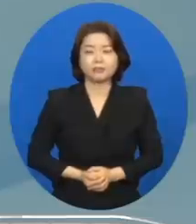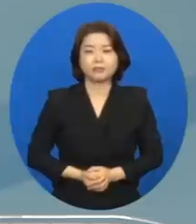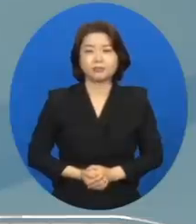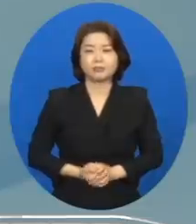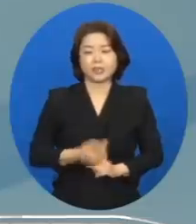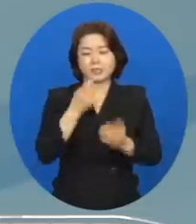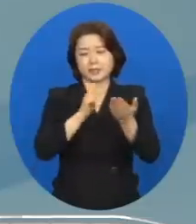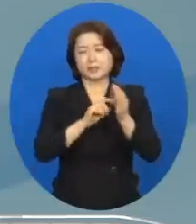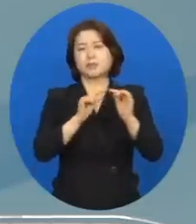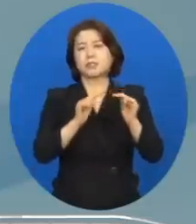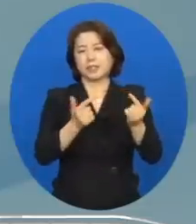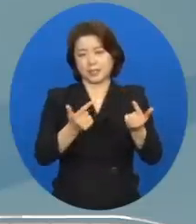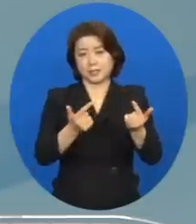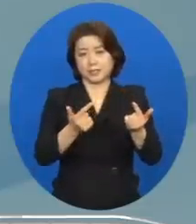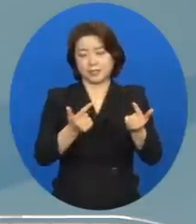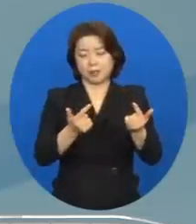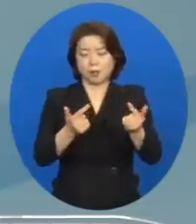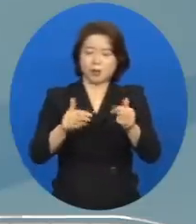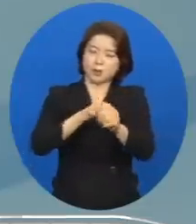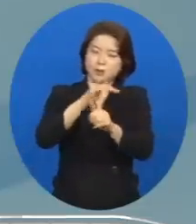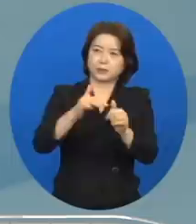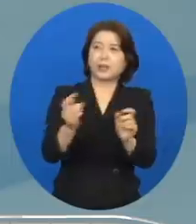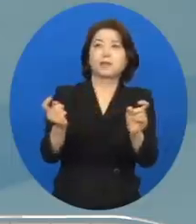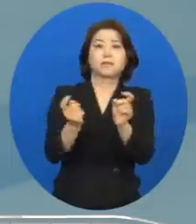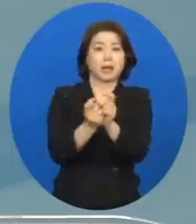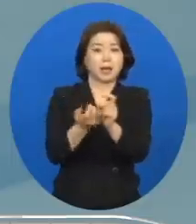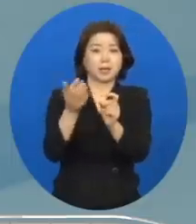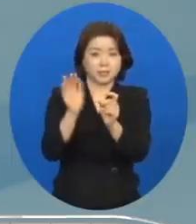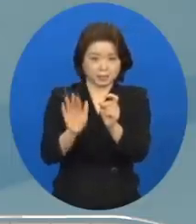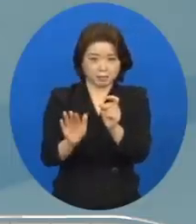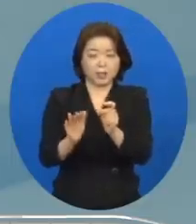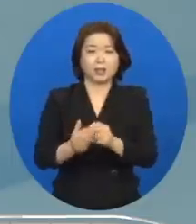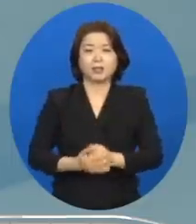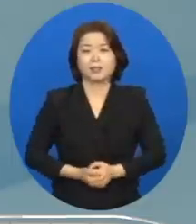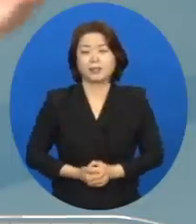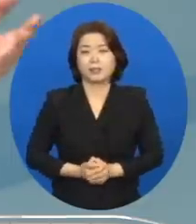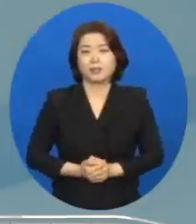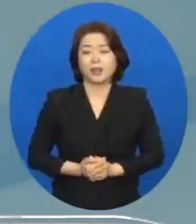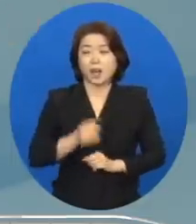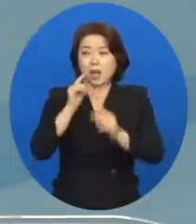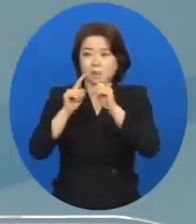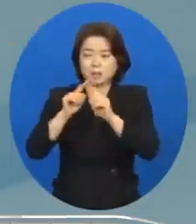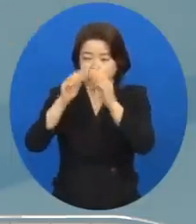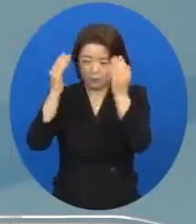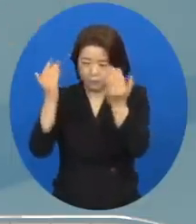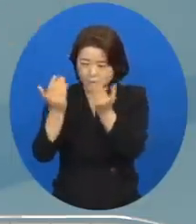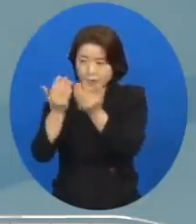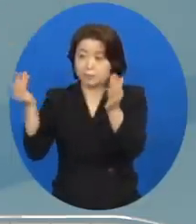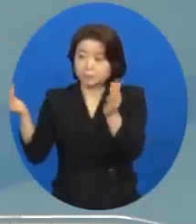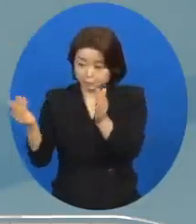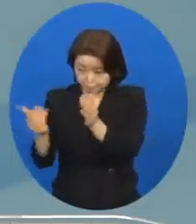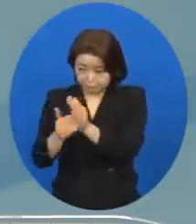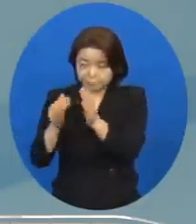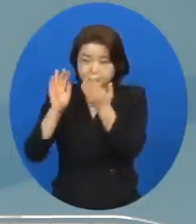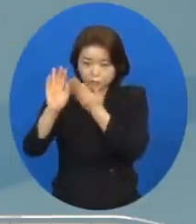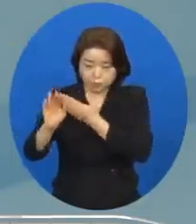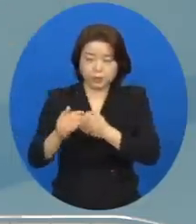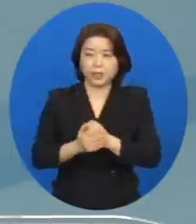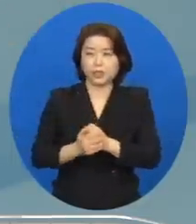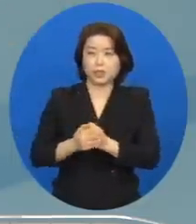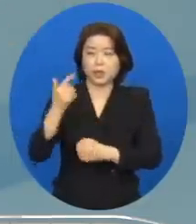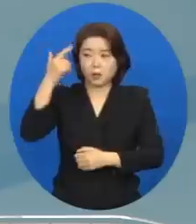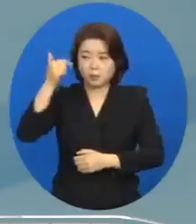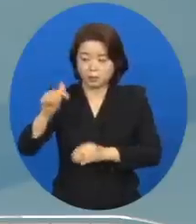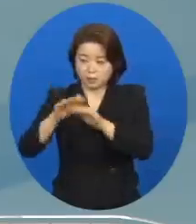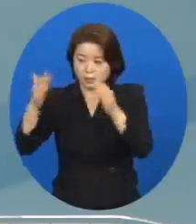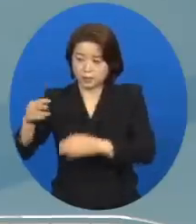쉽지 않은 정말 상황이긴 했지만 말씀을 다 마치고 난 다음에 이제 목사님이